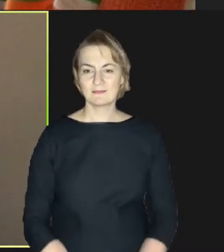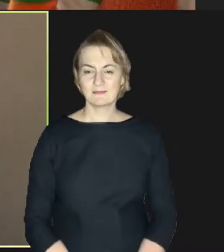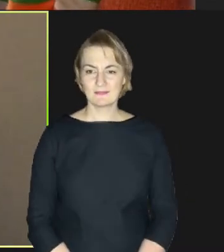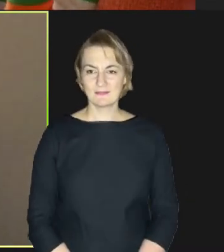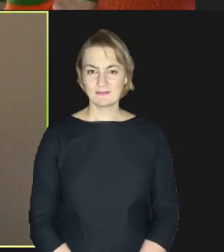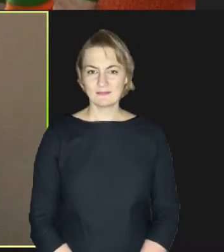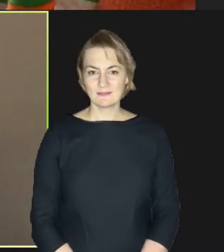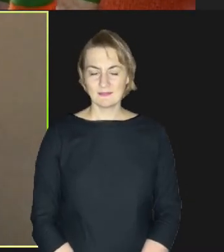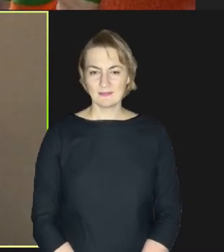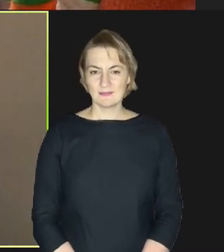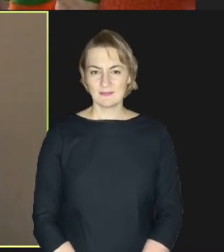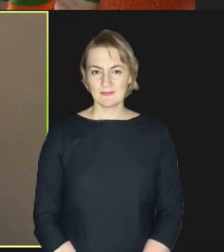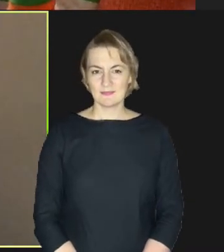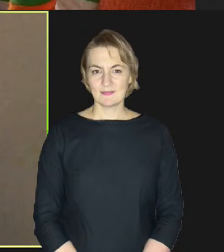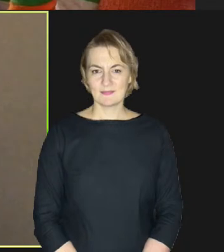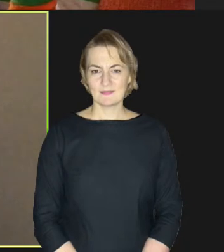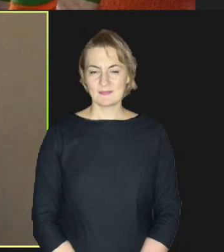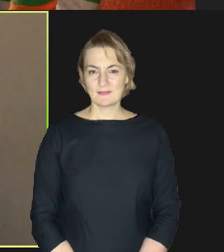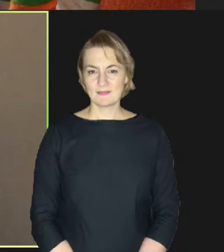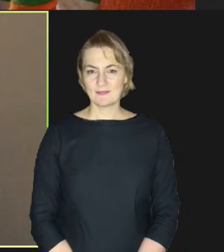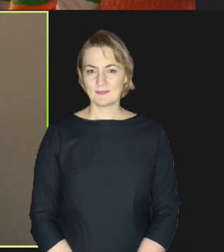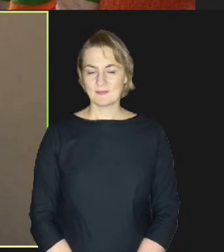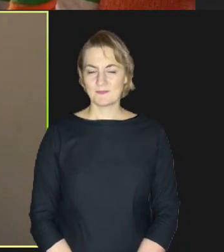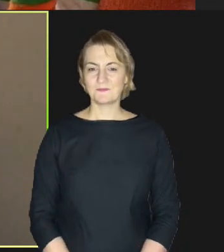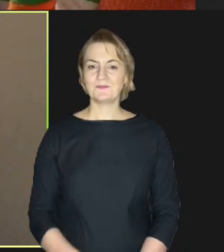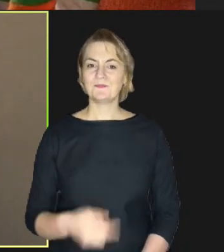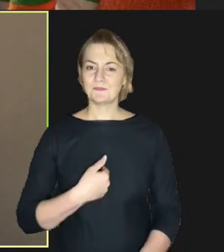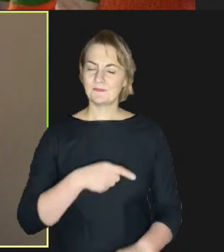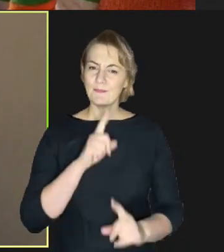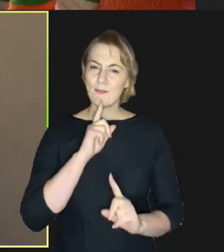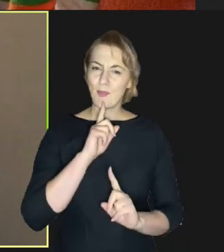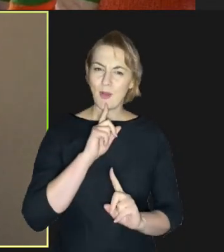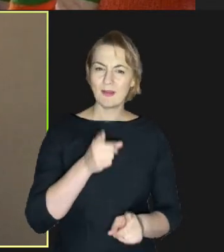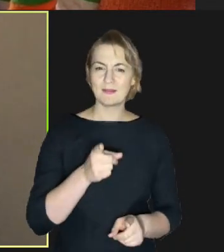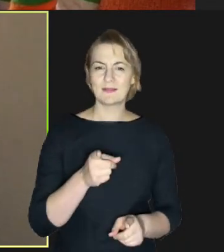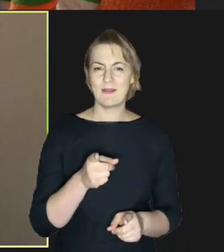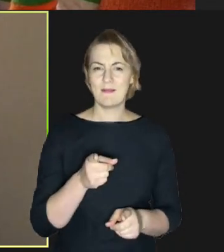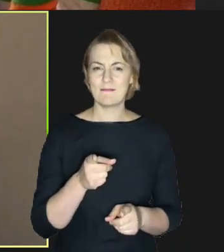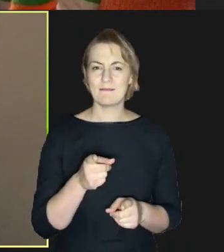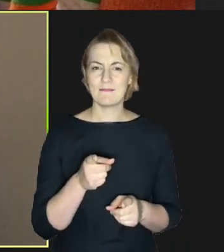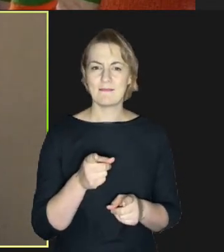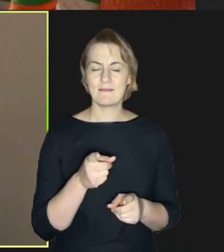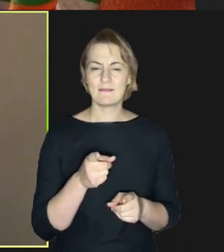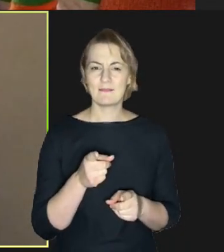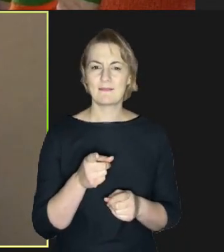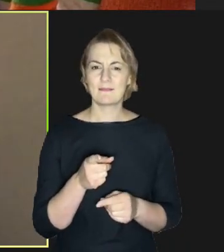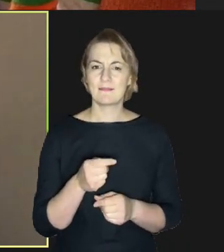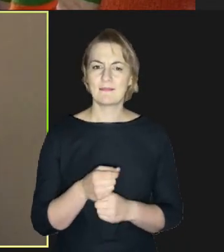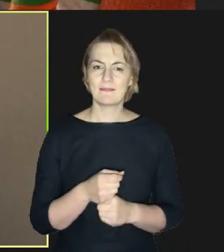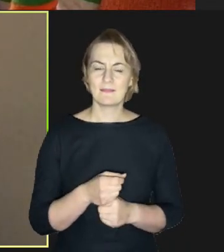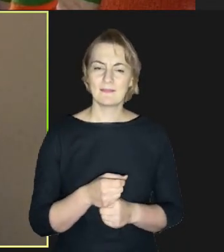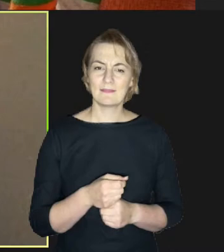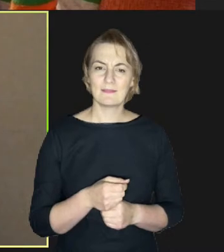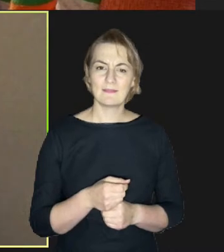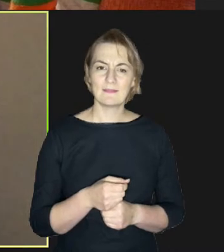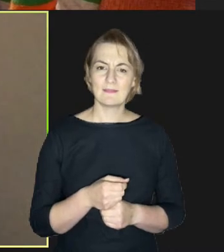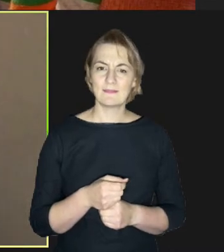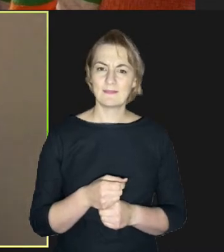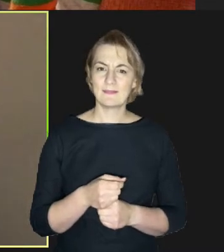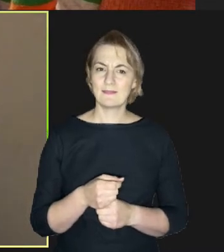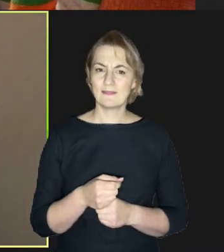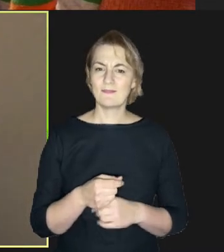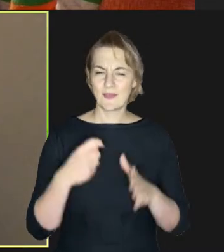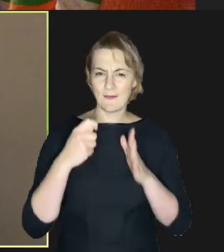bardzo pouczający i dający dużo wiary w to, o czym mówię.